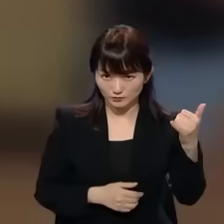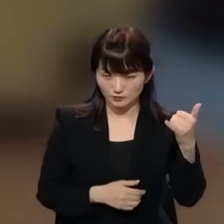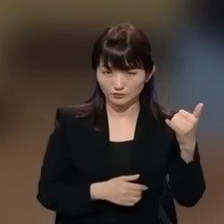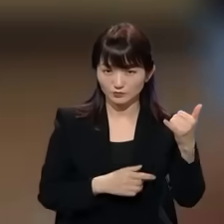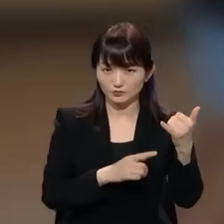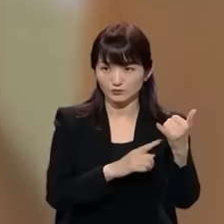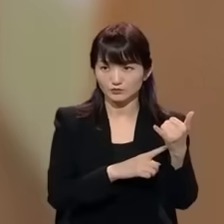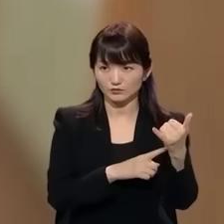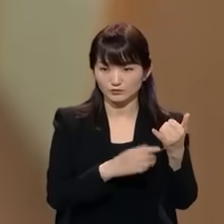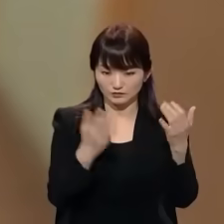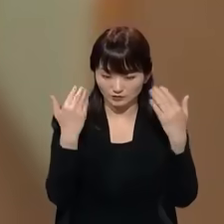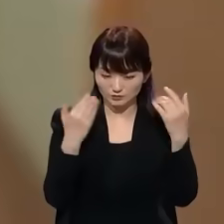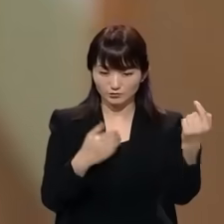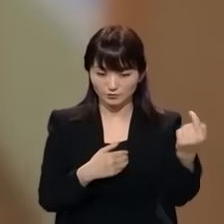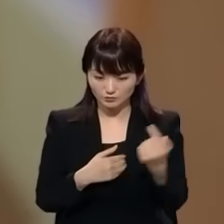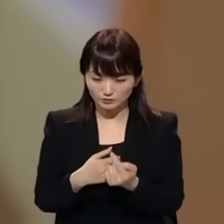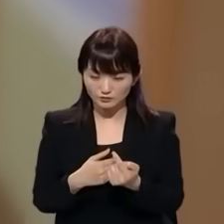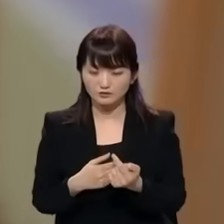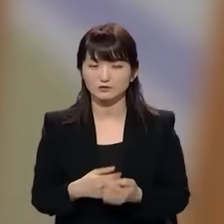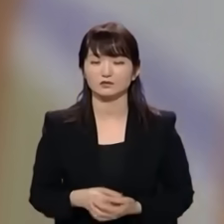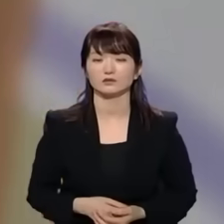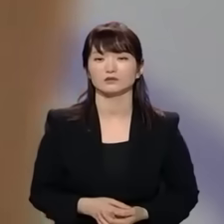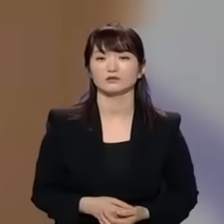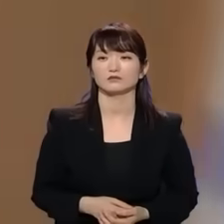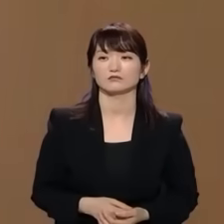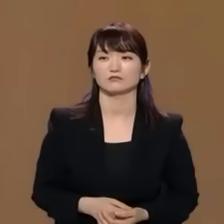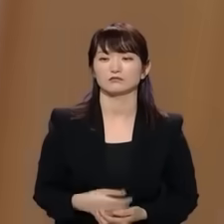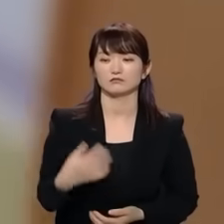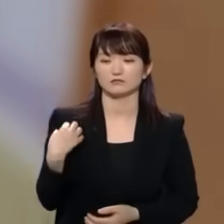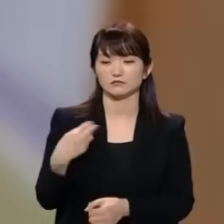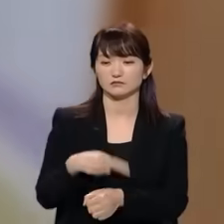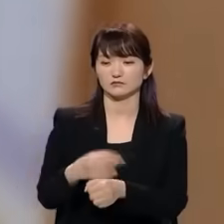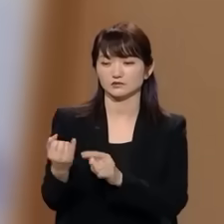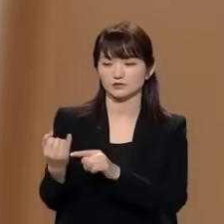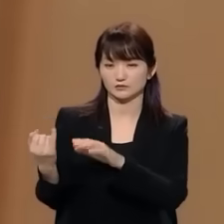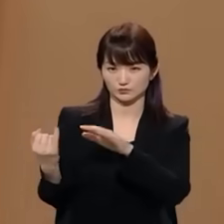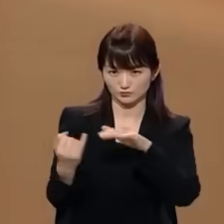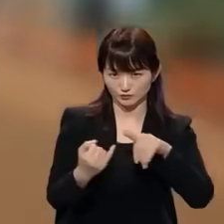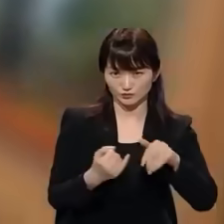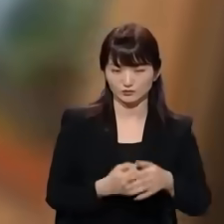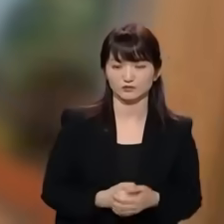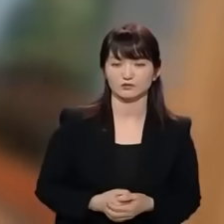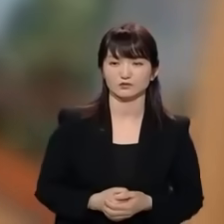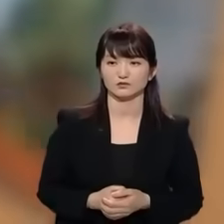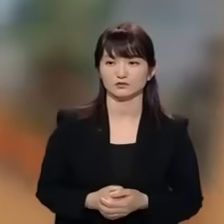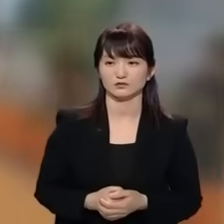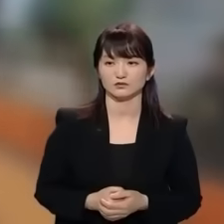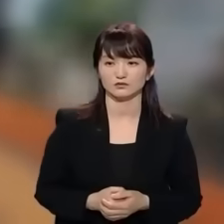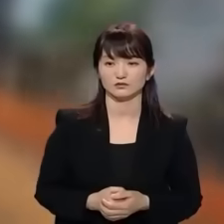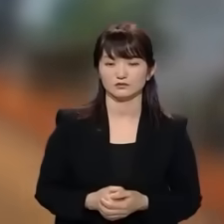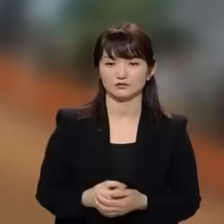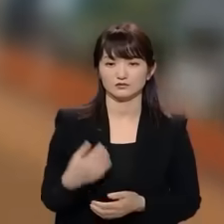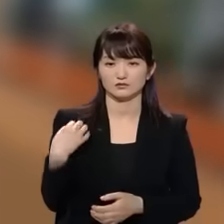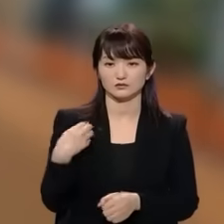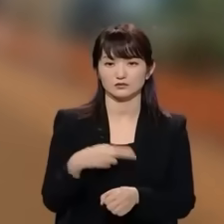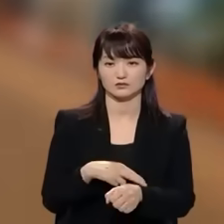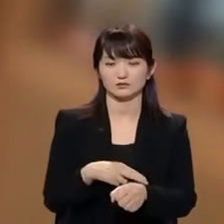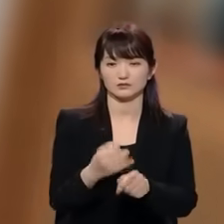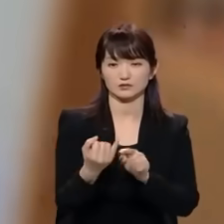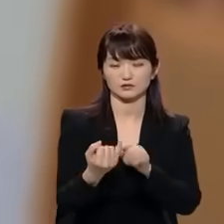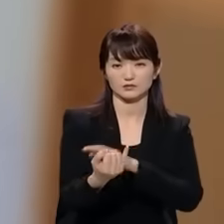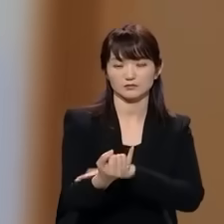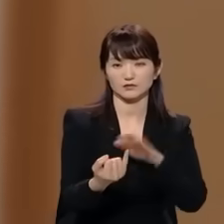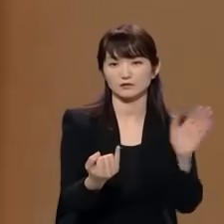나중에 이제 학교에 옵니다. 교실에 찾아와서 담임 선생님 불렀고요. 복도로 나갔는데 담임 팔을 또 때렸다고 합니다.